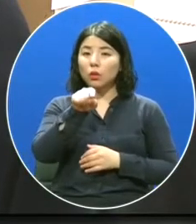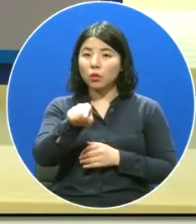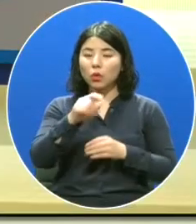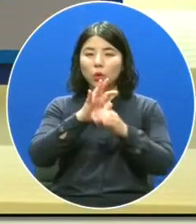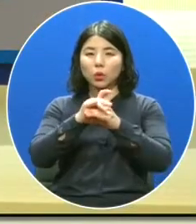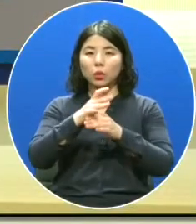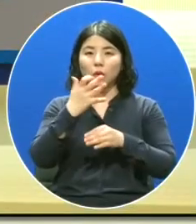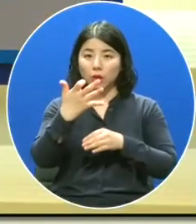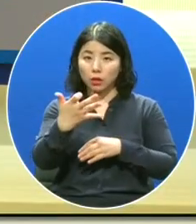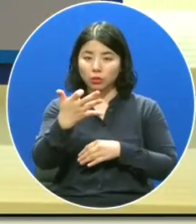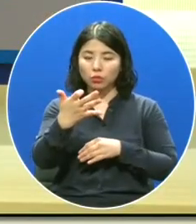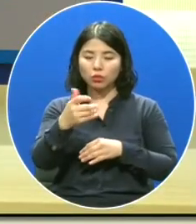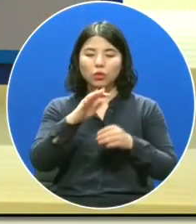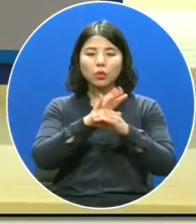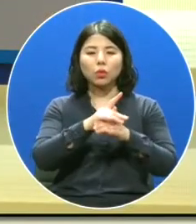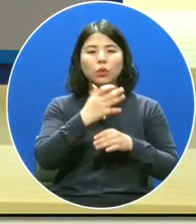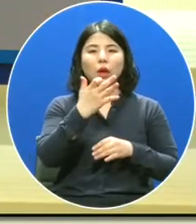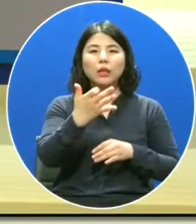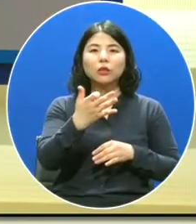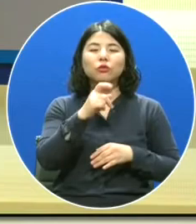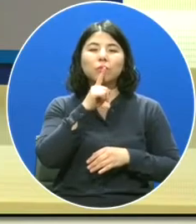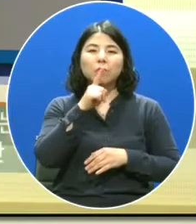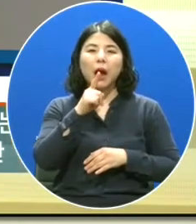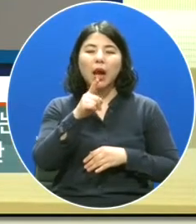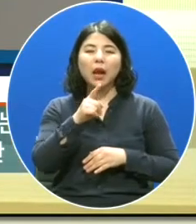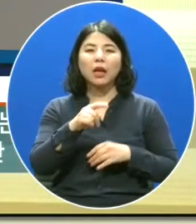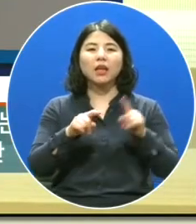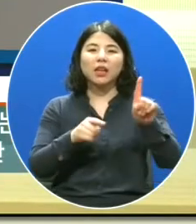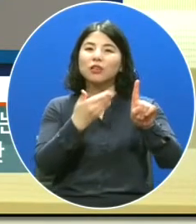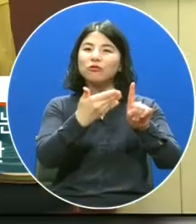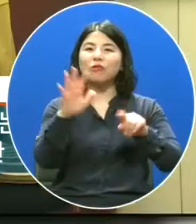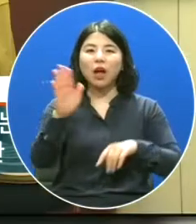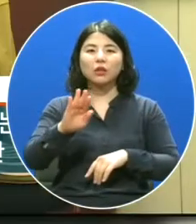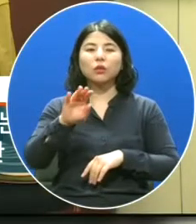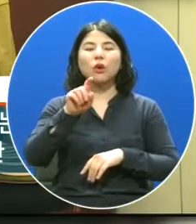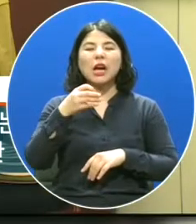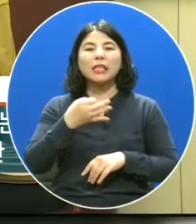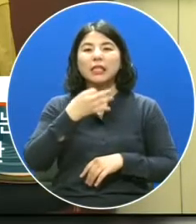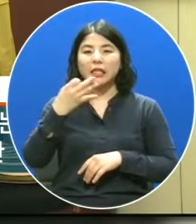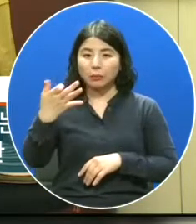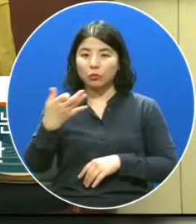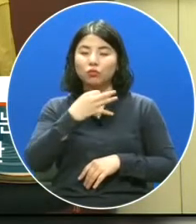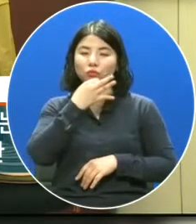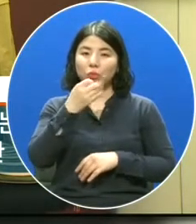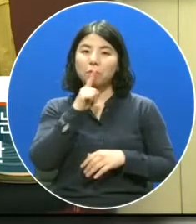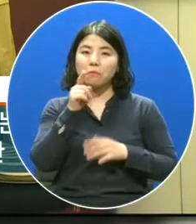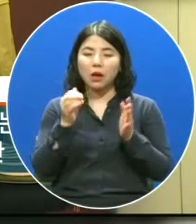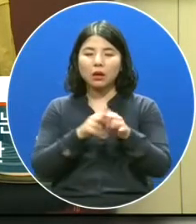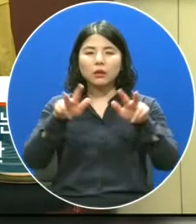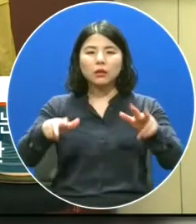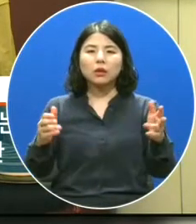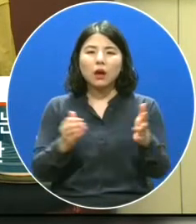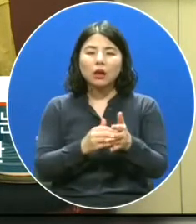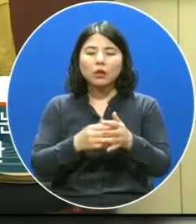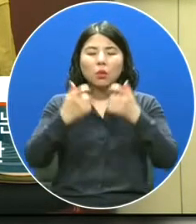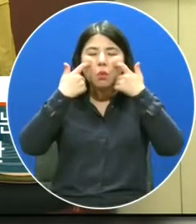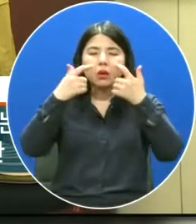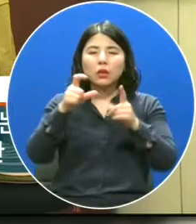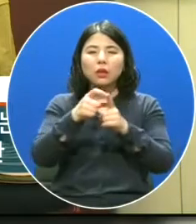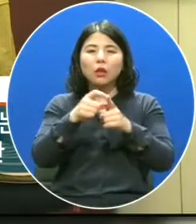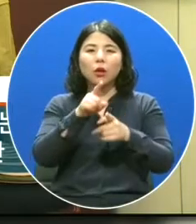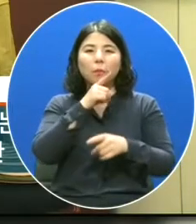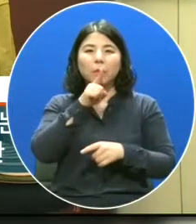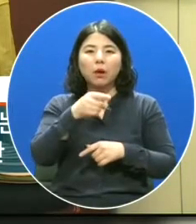그런데 여기서 코로나19를 코로나19라는 명칭으로 불렀는데요. 그동안 명시적인 규범이 없었기